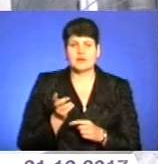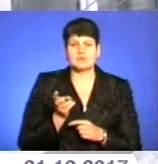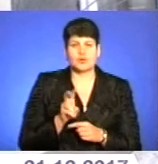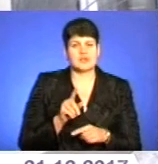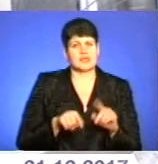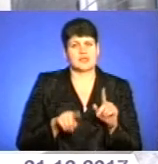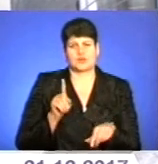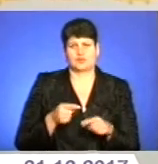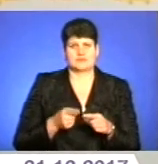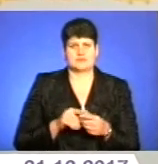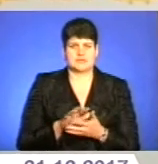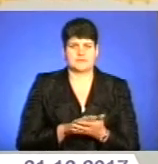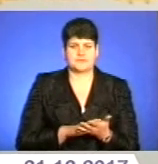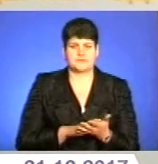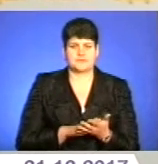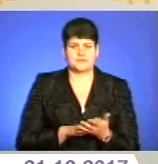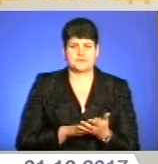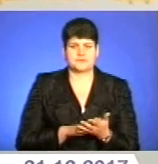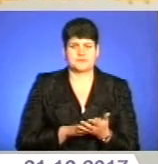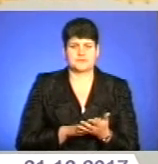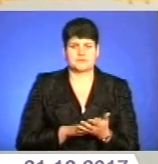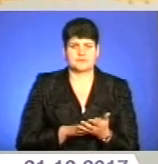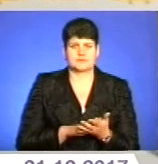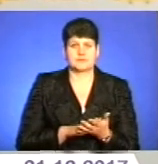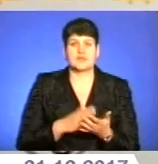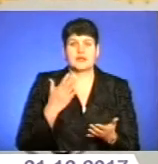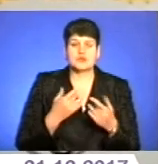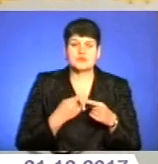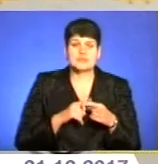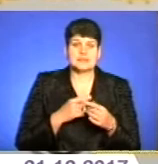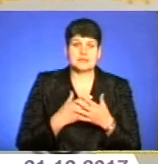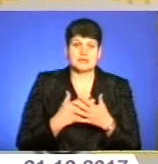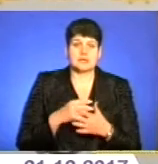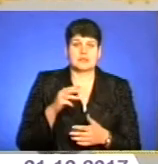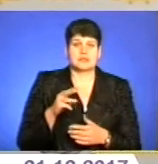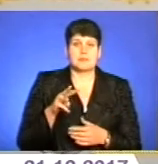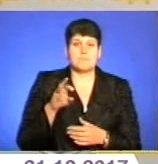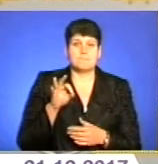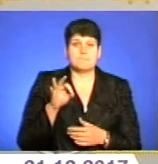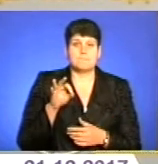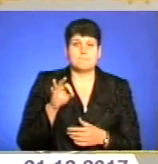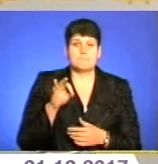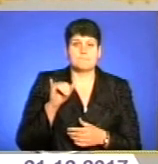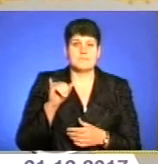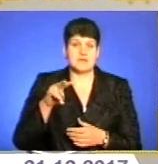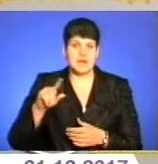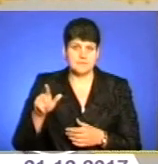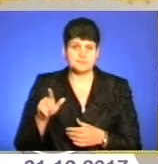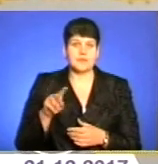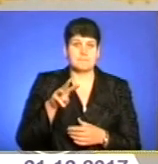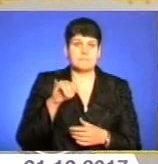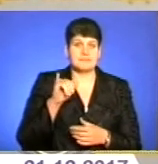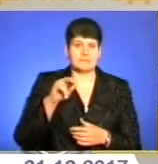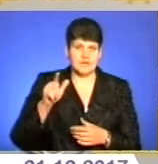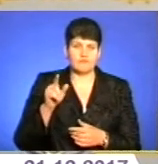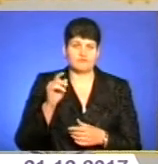рідко. Якщо ж це, наприклад, розвинулося личинки молі в шоколадних виробах, що дуже